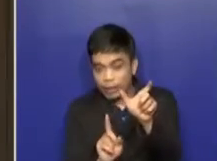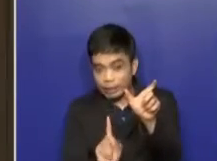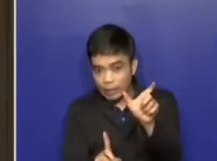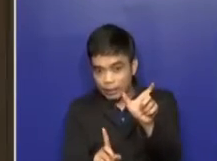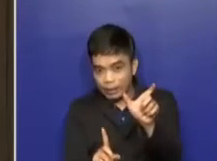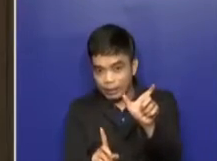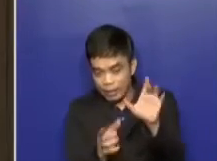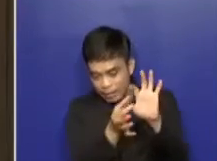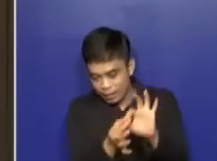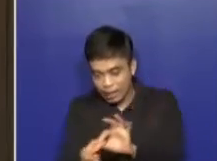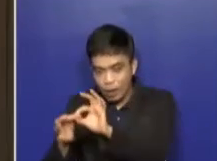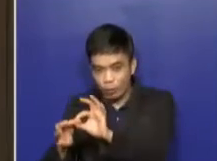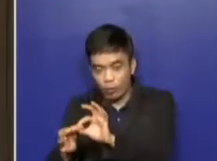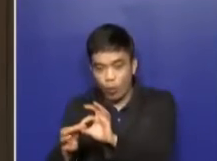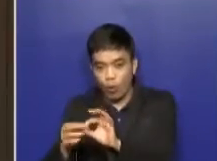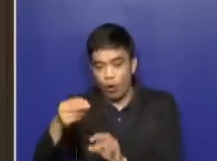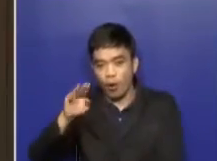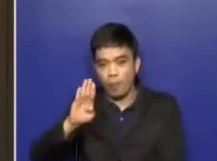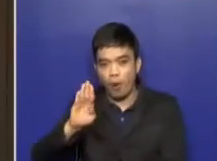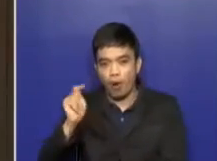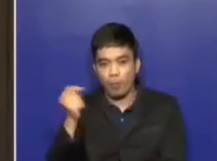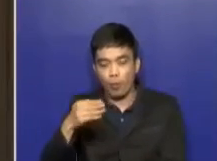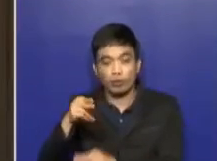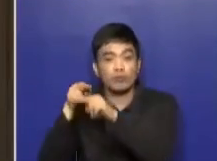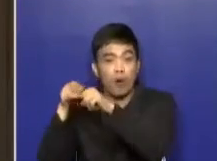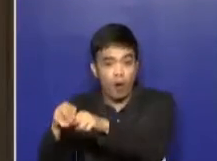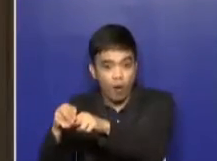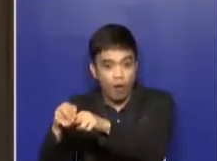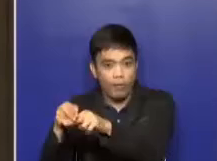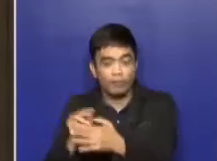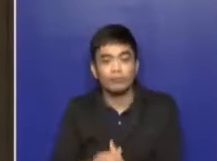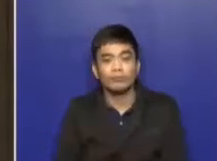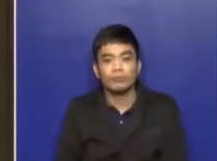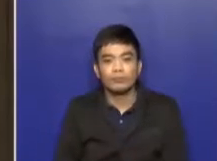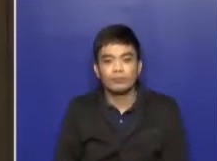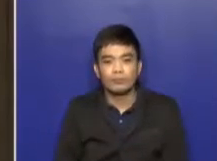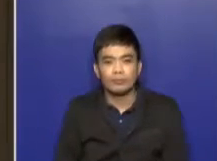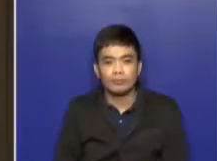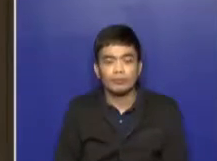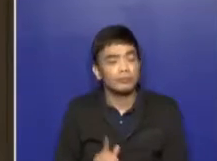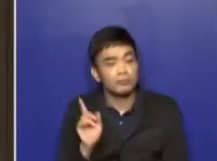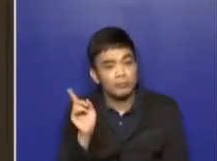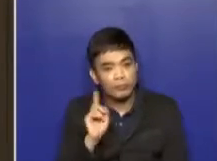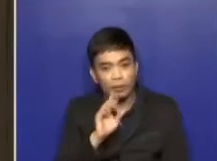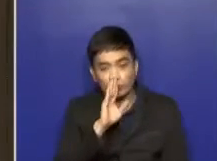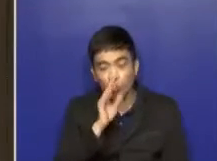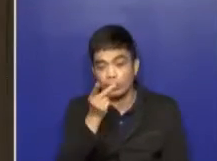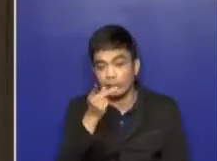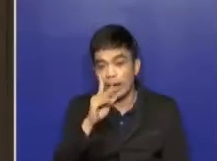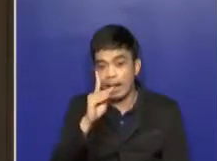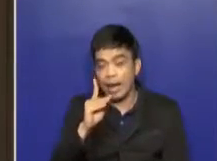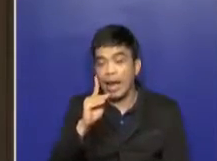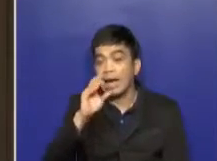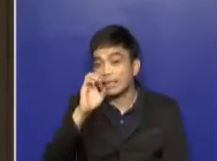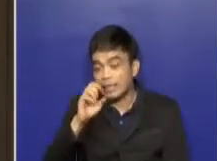ที่บทเฉพาะการท่านก็เลยเน้นบอกว่าบรรดาคดีที่ยื่นคำฟ้อง